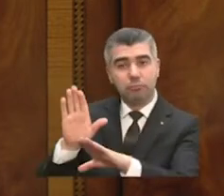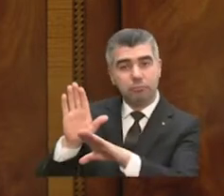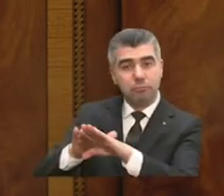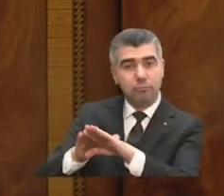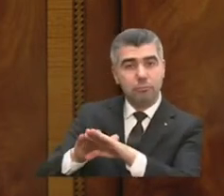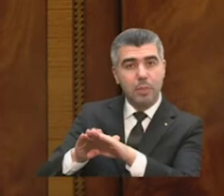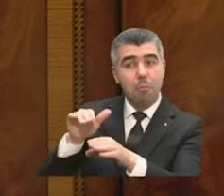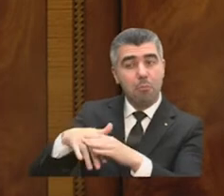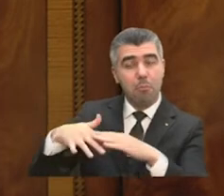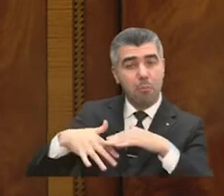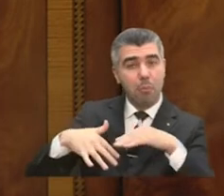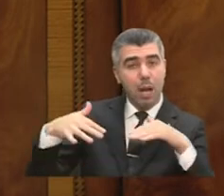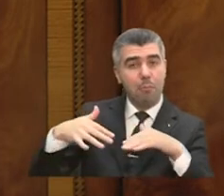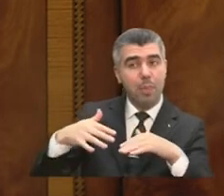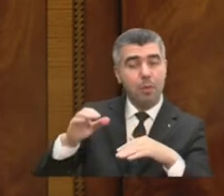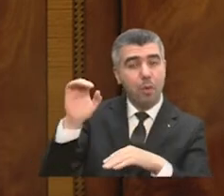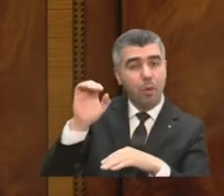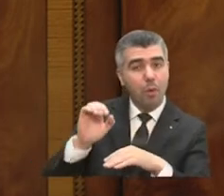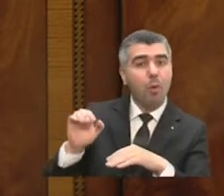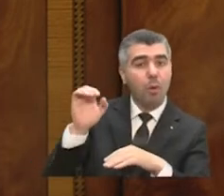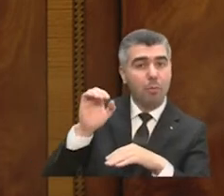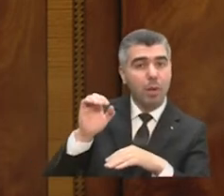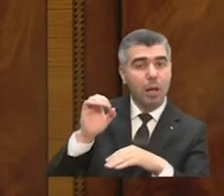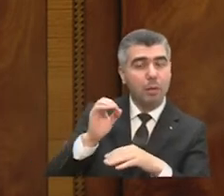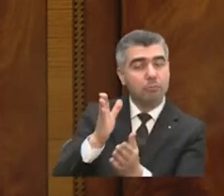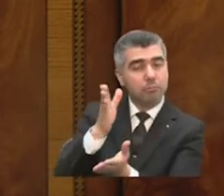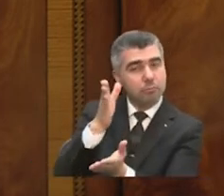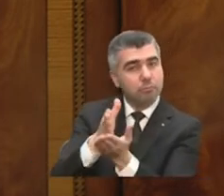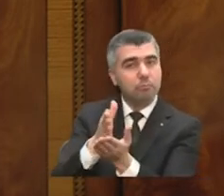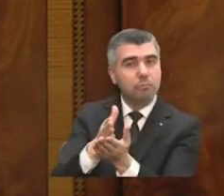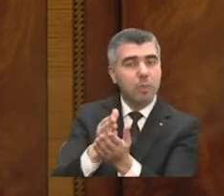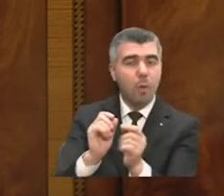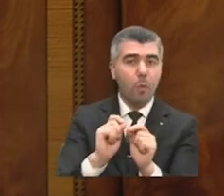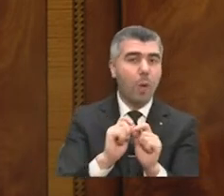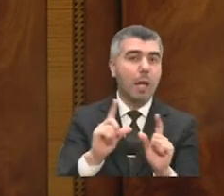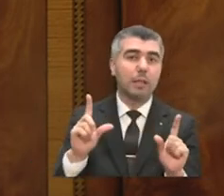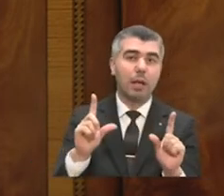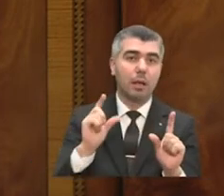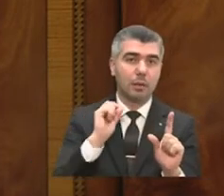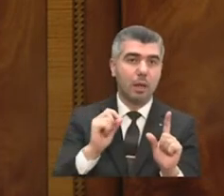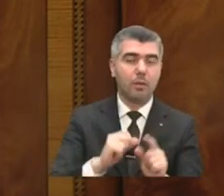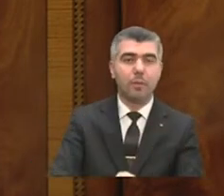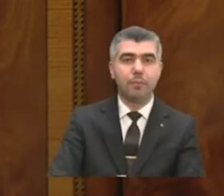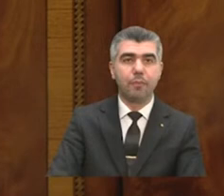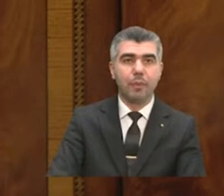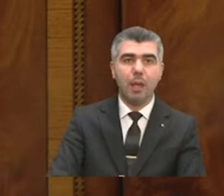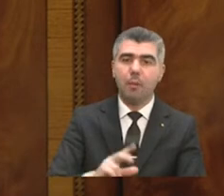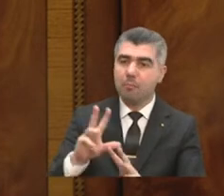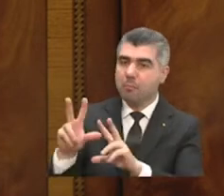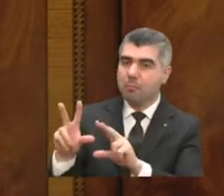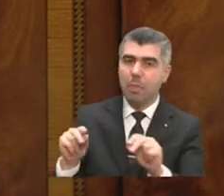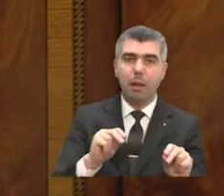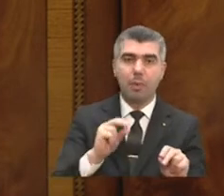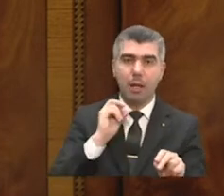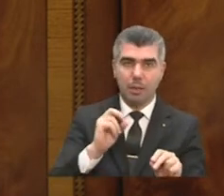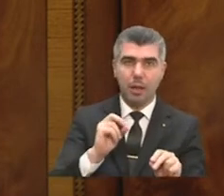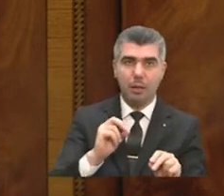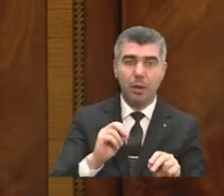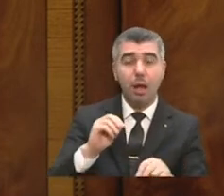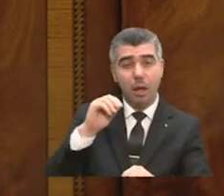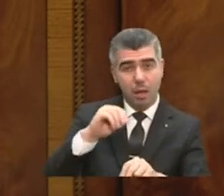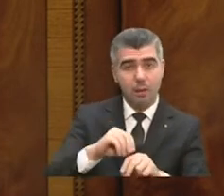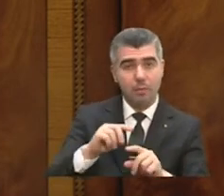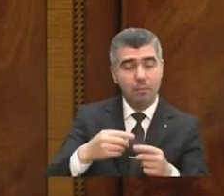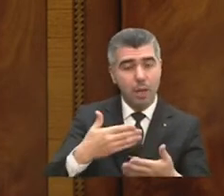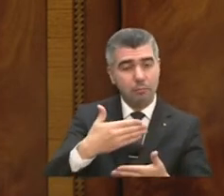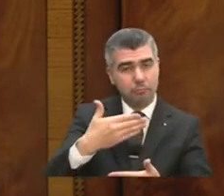d'ailleurs les différents présidents de ces pays. Donc nous